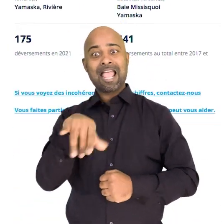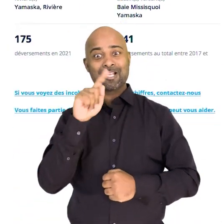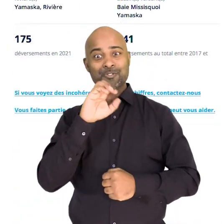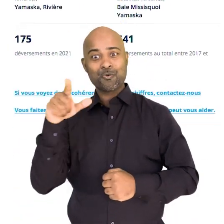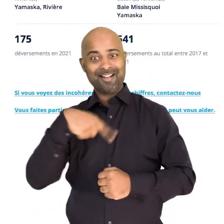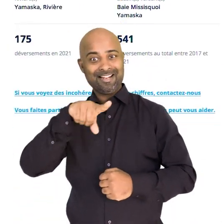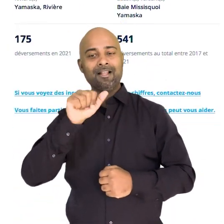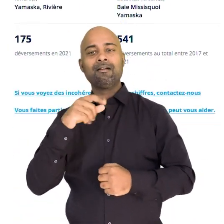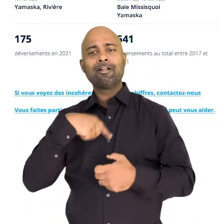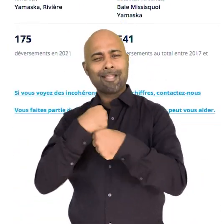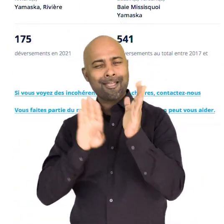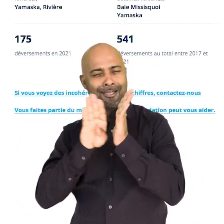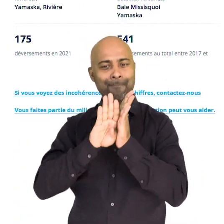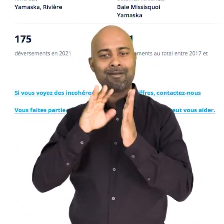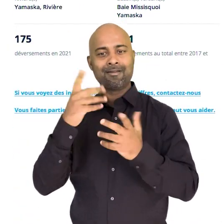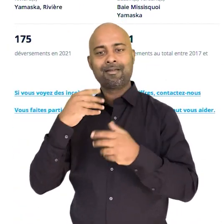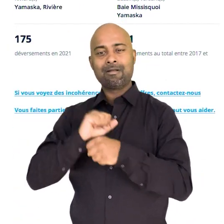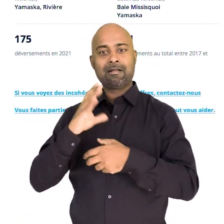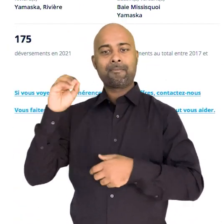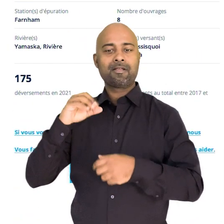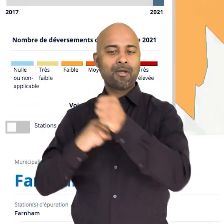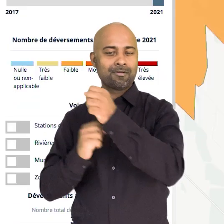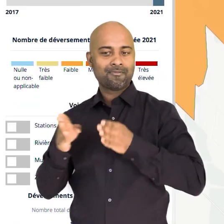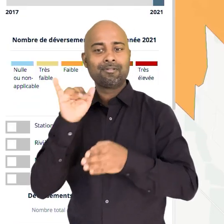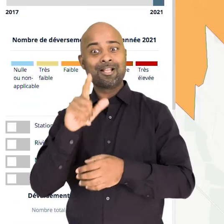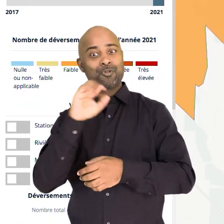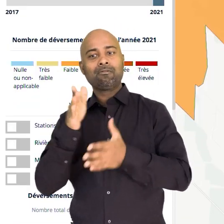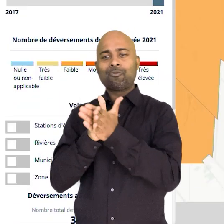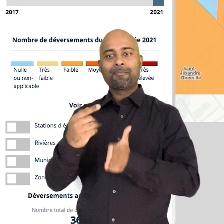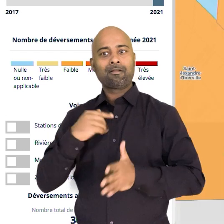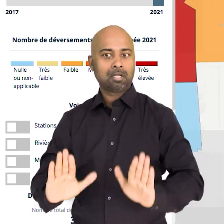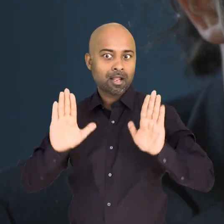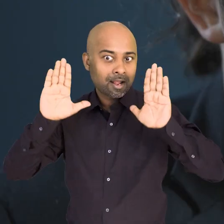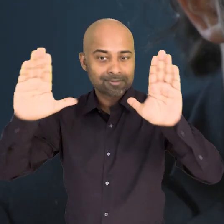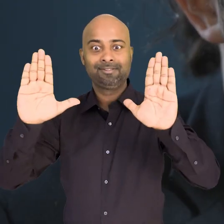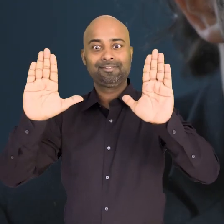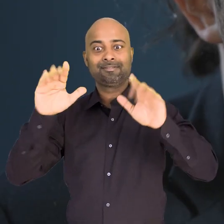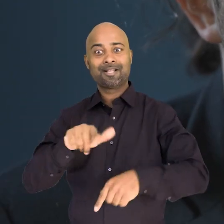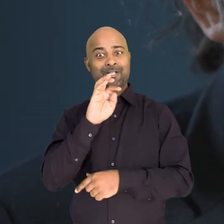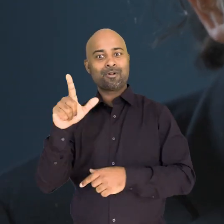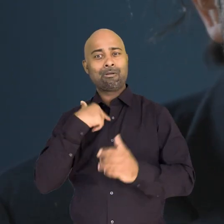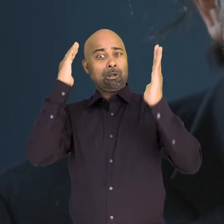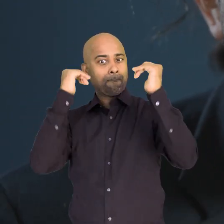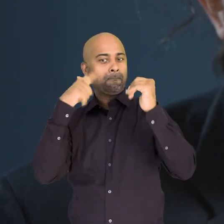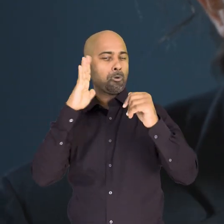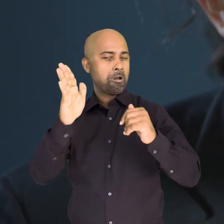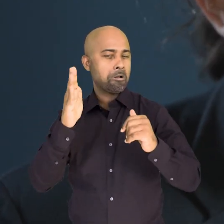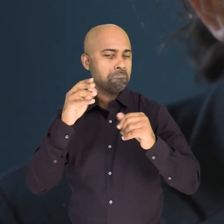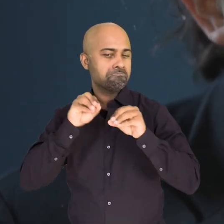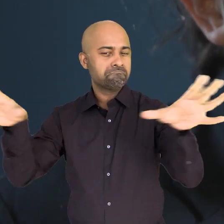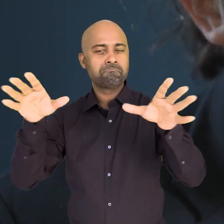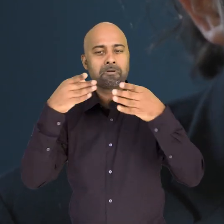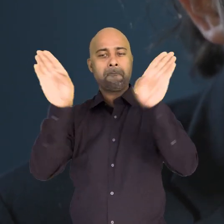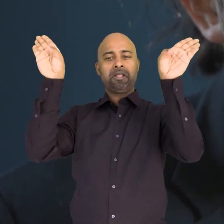Audito, l'outil qu'on a développé à la Fondation Rivière, c'est vraiment quelque chose qui me motive grandement. C'est un outil qu'on espère rendre